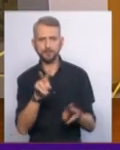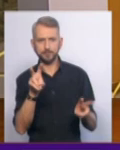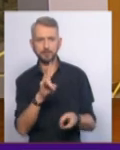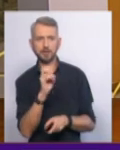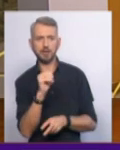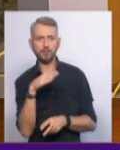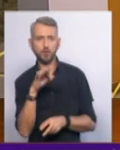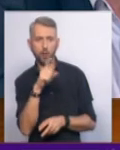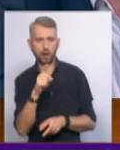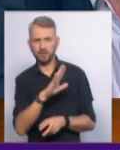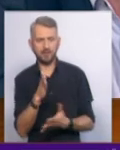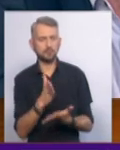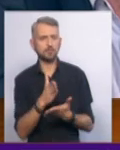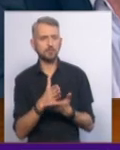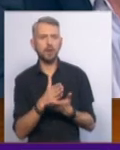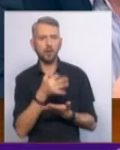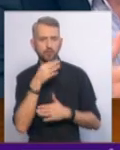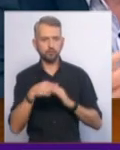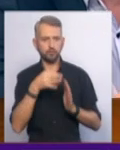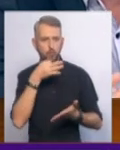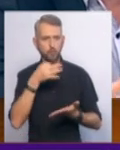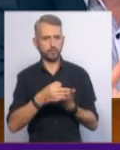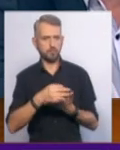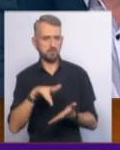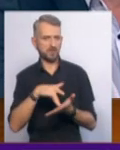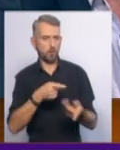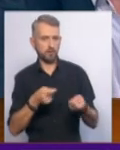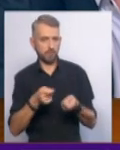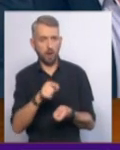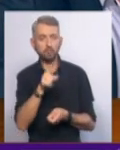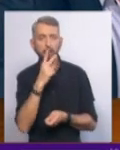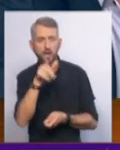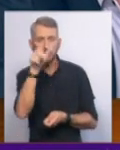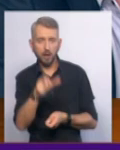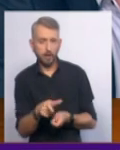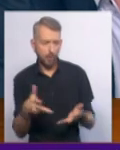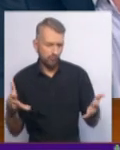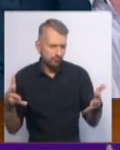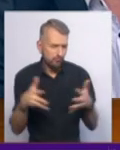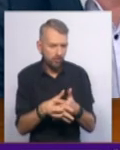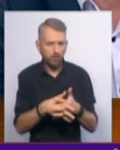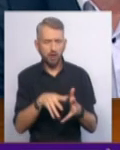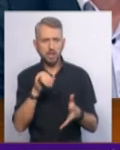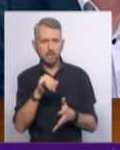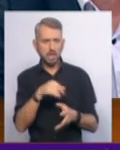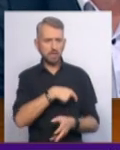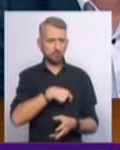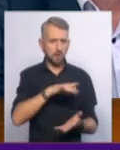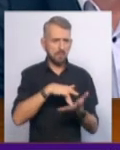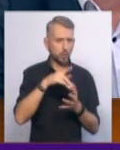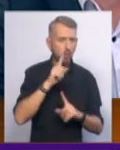лежить в площині міської влади. Тут глядач змішав і депутатів міської ради, і